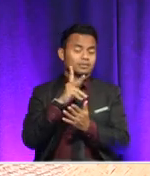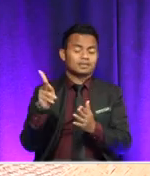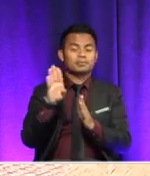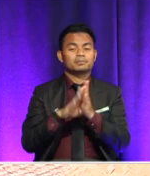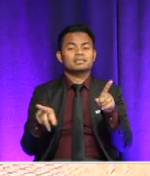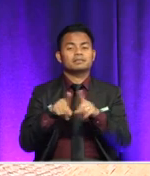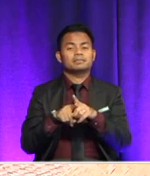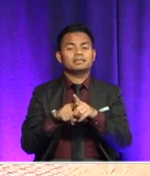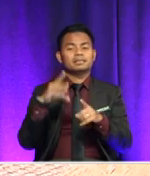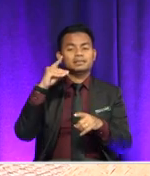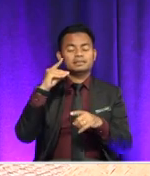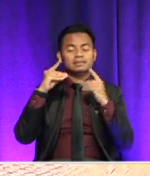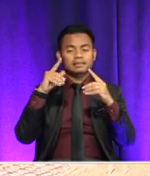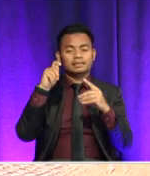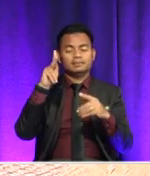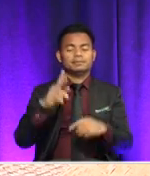Didik TV